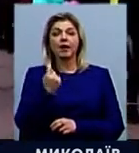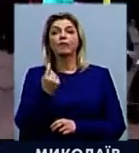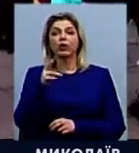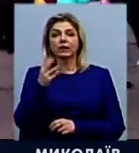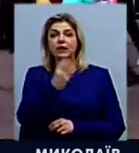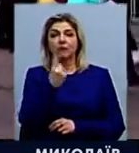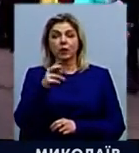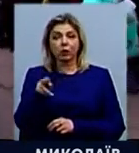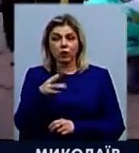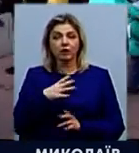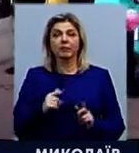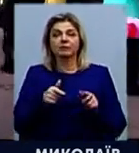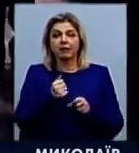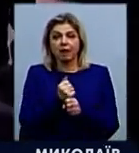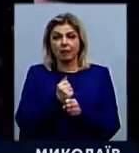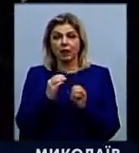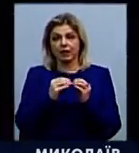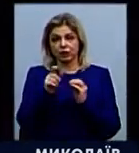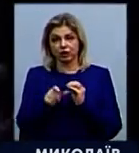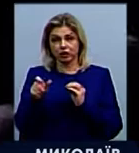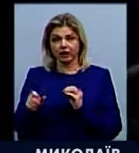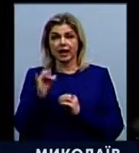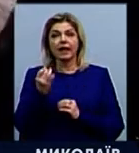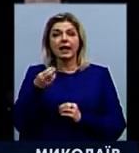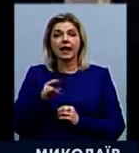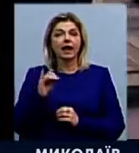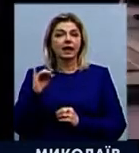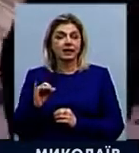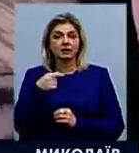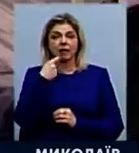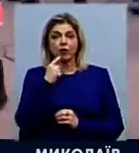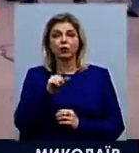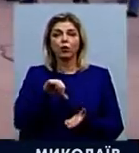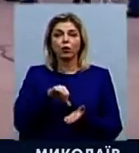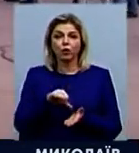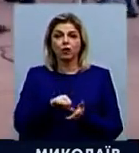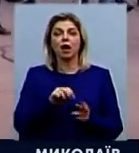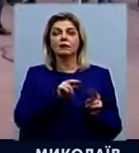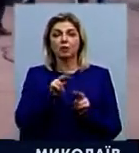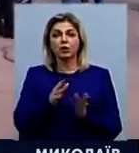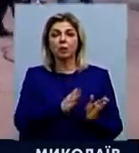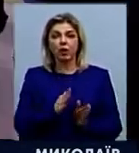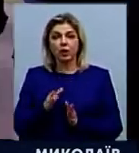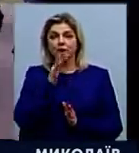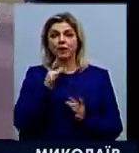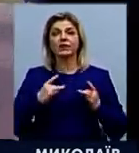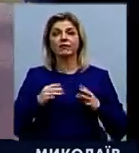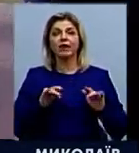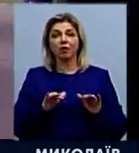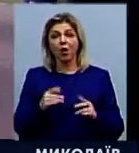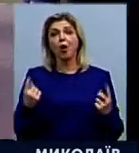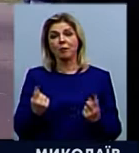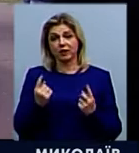10-ро. Один з представників організації Ілля Зелінський говорить, участь у охороні порядку під час святкових заходів – звична справа для